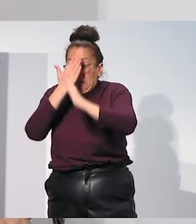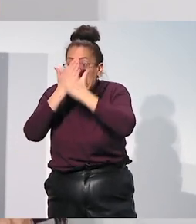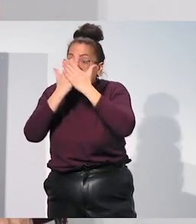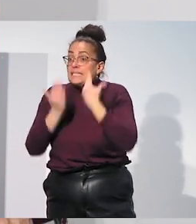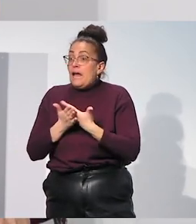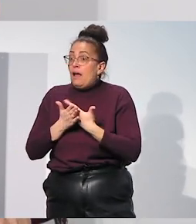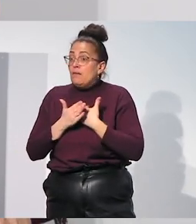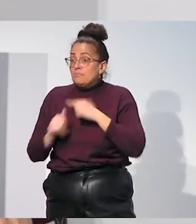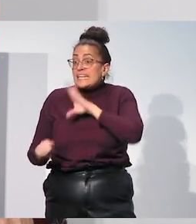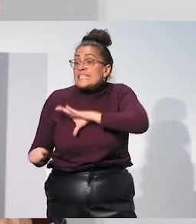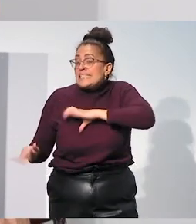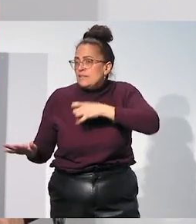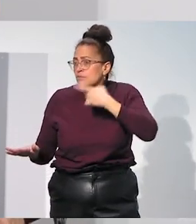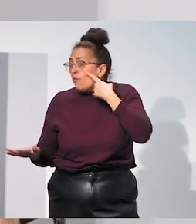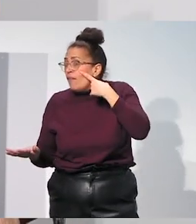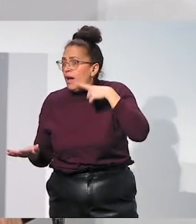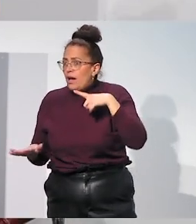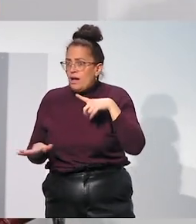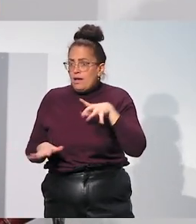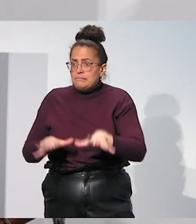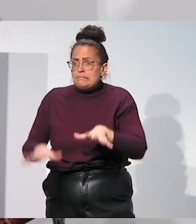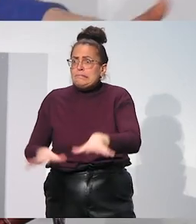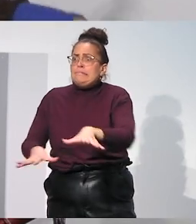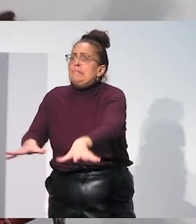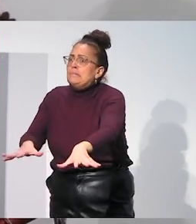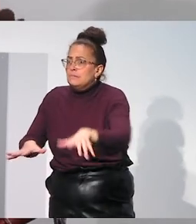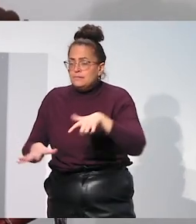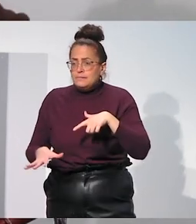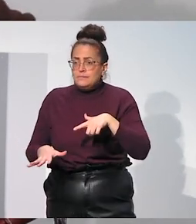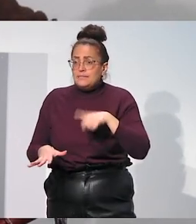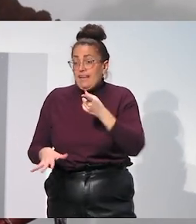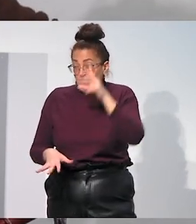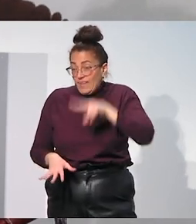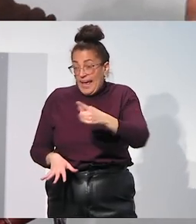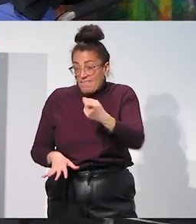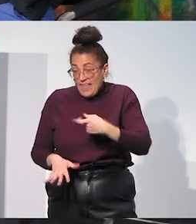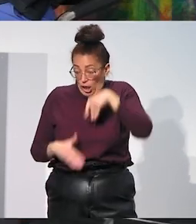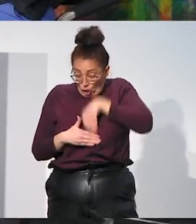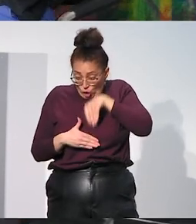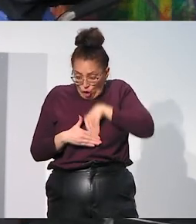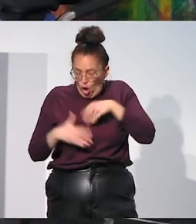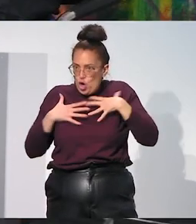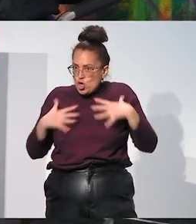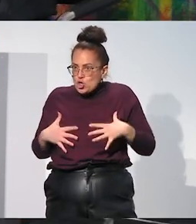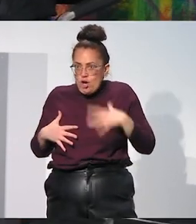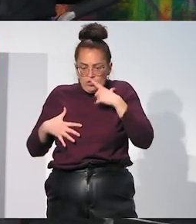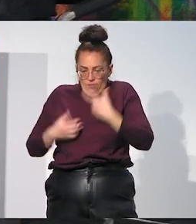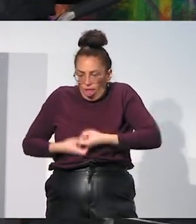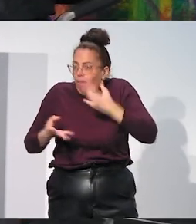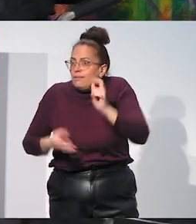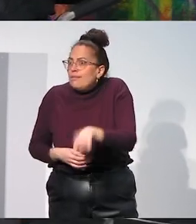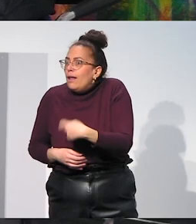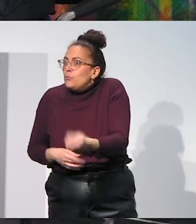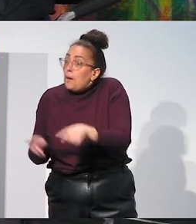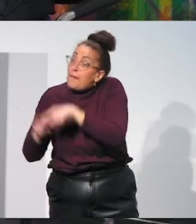sens... propre du terme. Et c'est extrêmement organique, d'où la peinture, d'où la référence constante